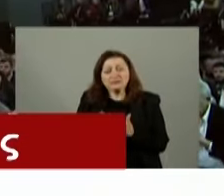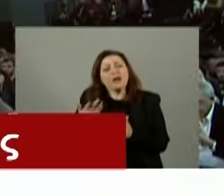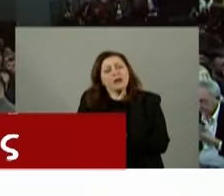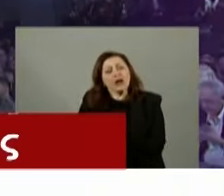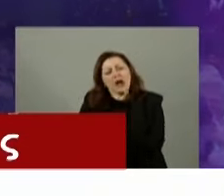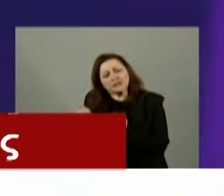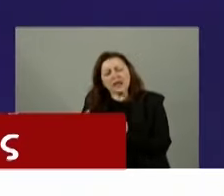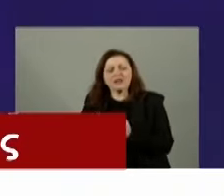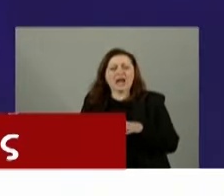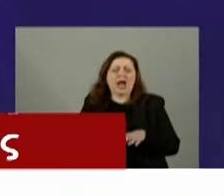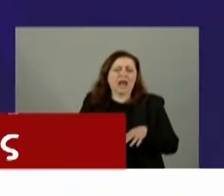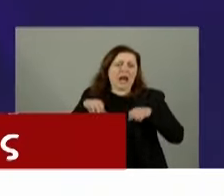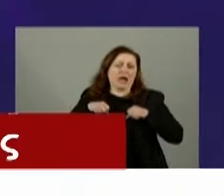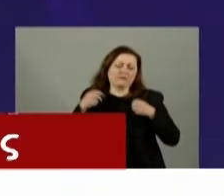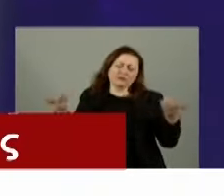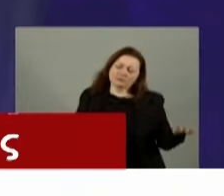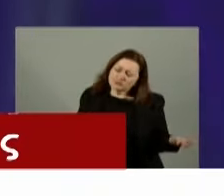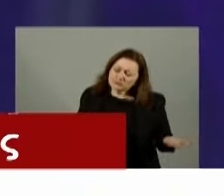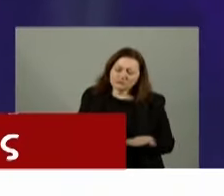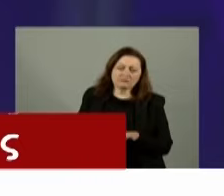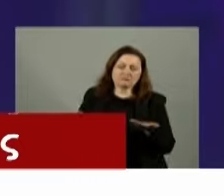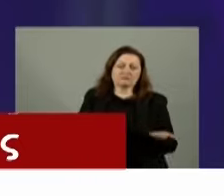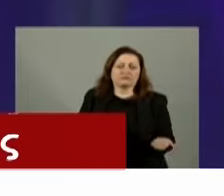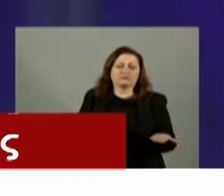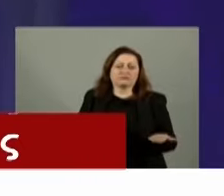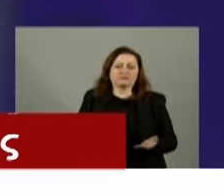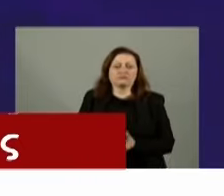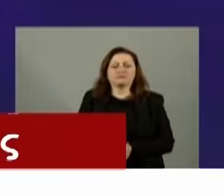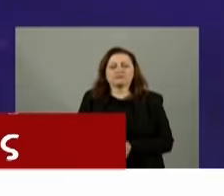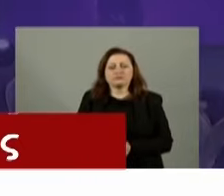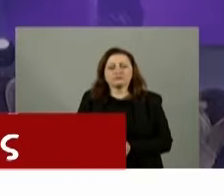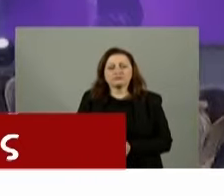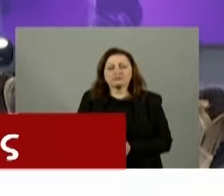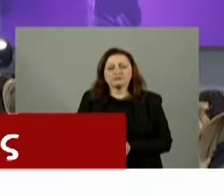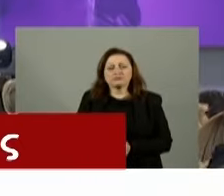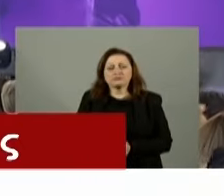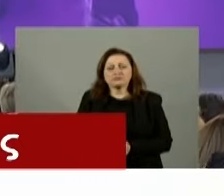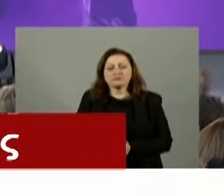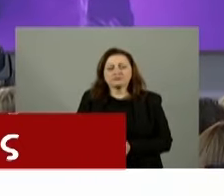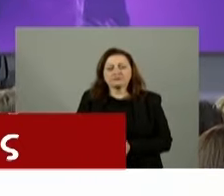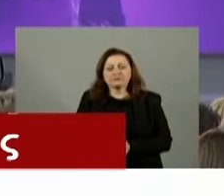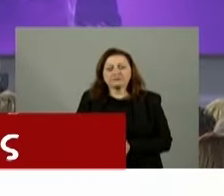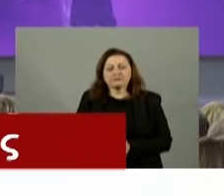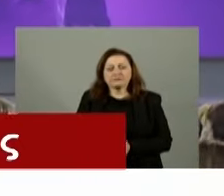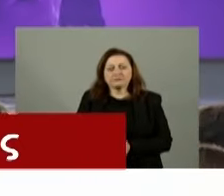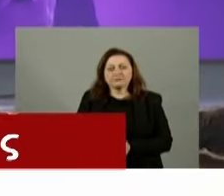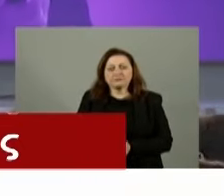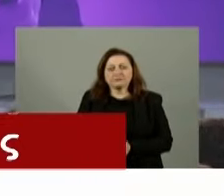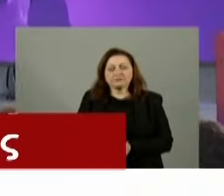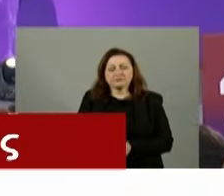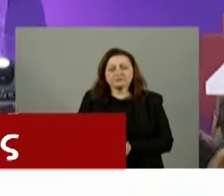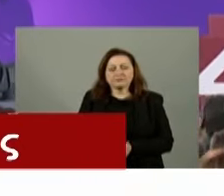ανεξέλεγκτη. Αφετέρου στο ΠΑΣΟΚ, όπως θα παρατηρήσατε, με τη δήλωση του Νίκου Ανδρουλάκη